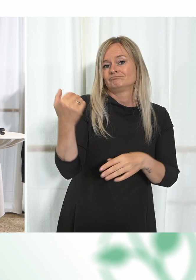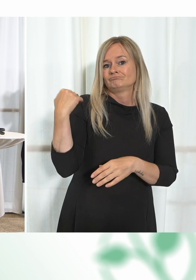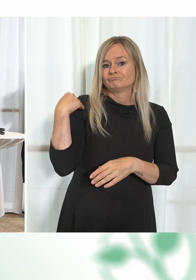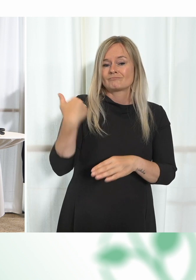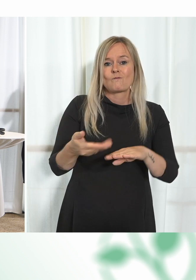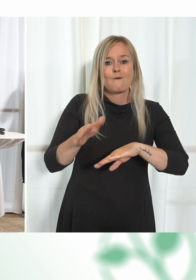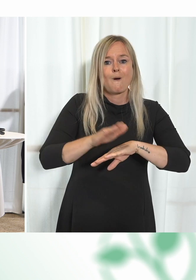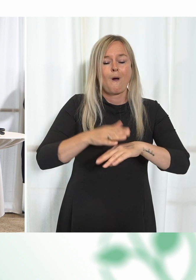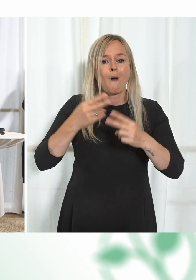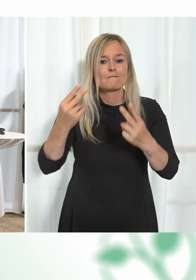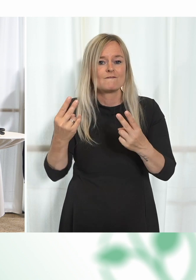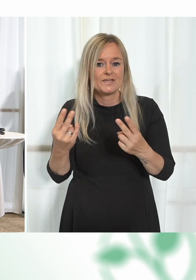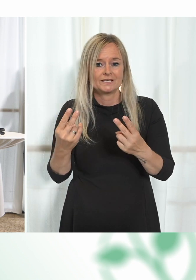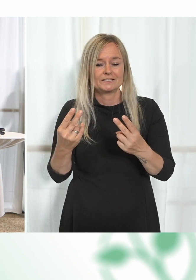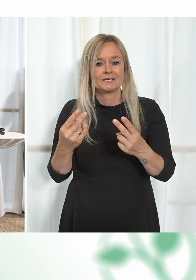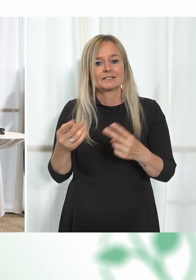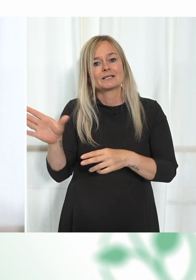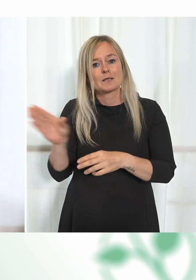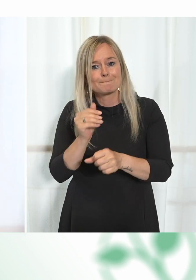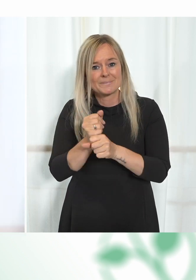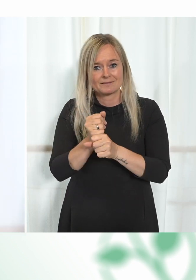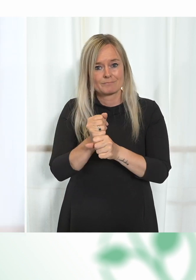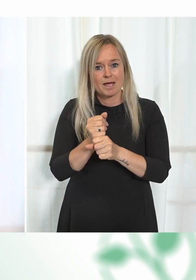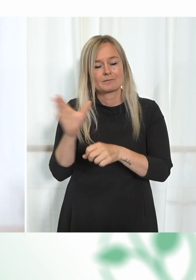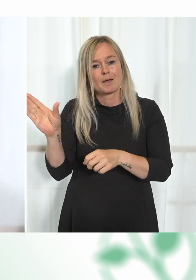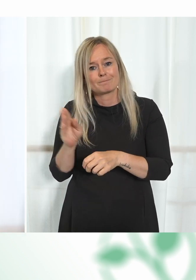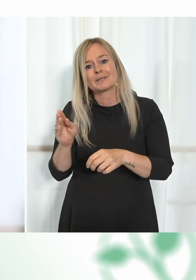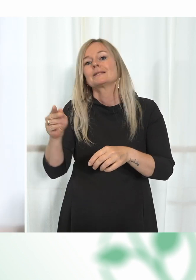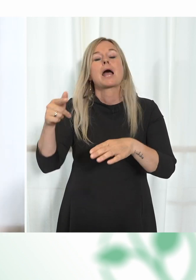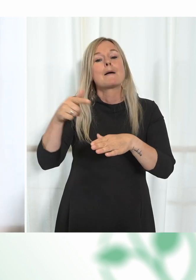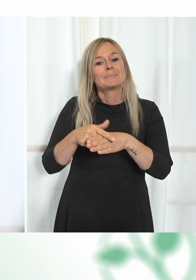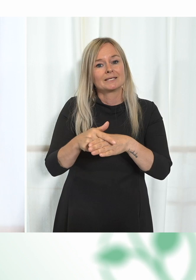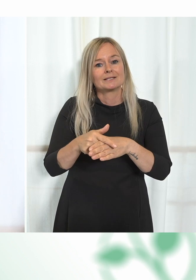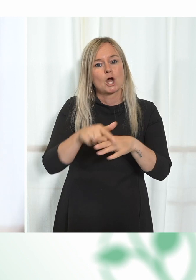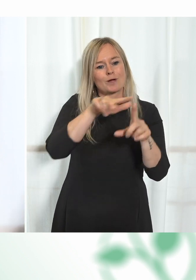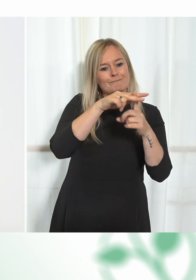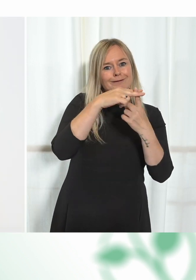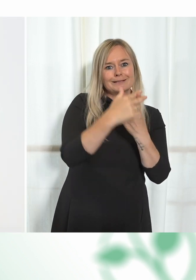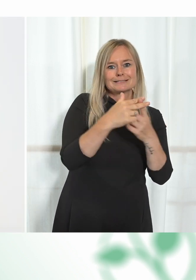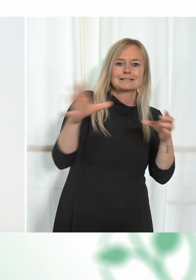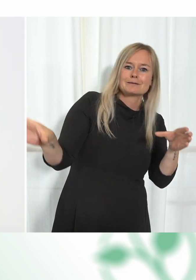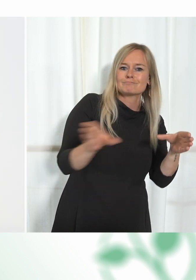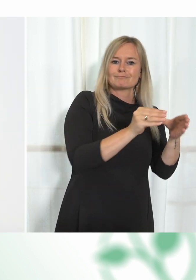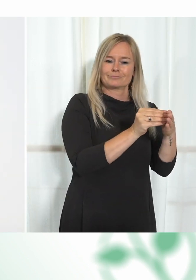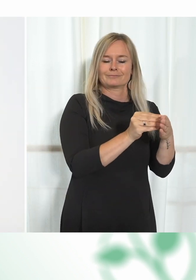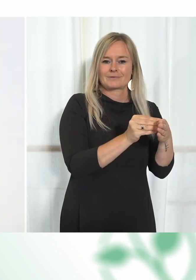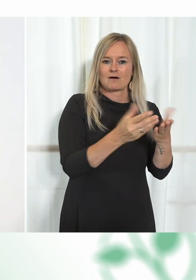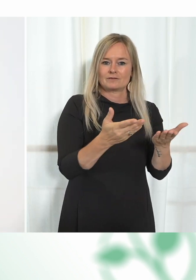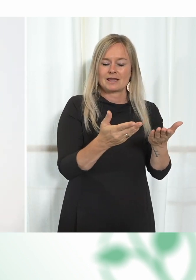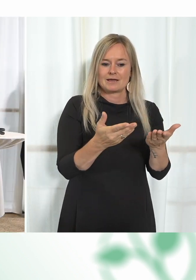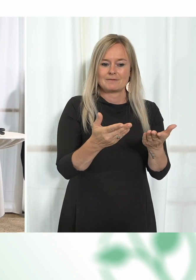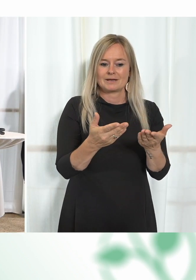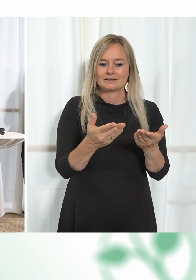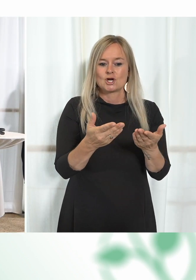auch Mitarbeiter mit Beeinträchtigung ins Team mit einfügen. Das heißt, Offenheit, transparent, eine Kultur zu schaffen, wo man die Dinge auch ansprechen kann. Und wenn die Lösung